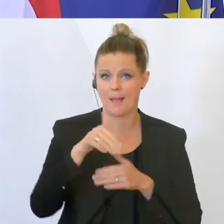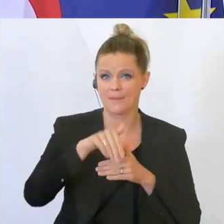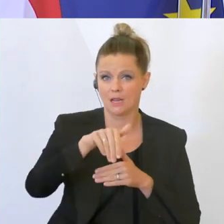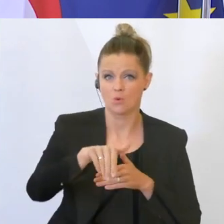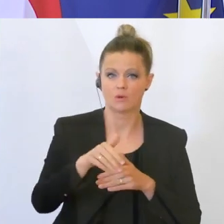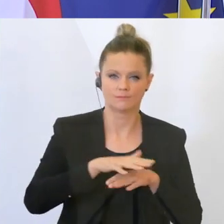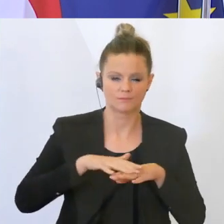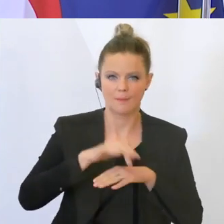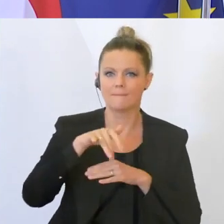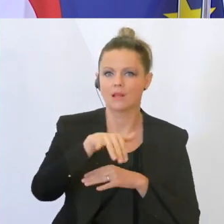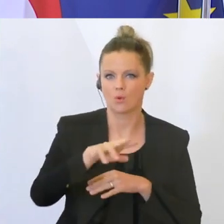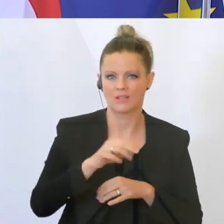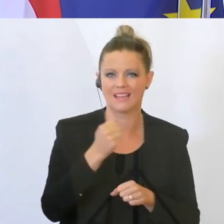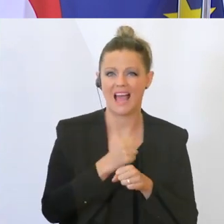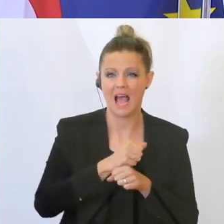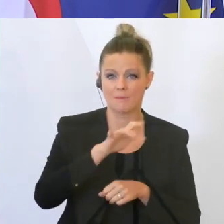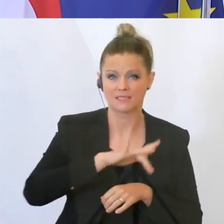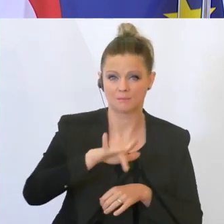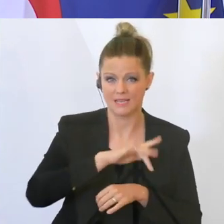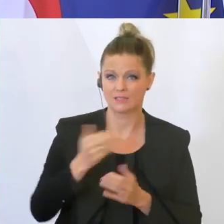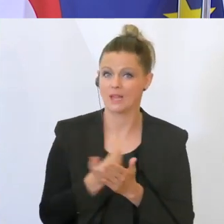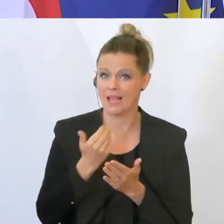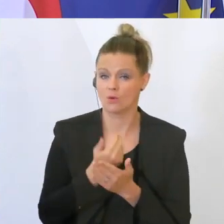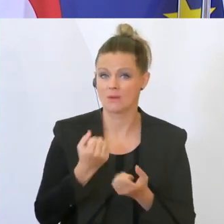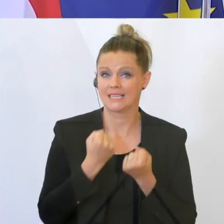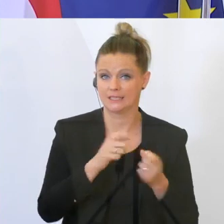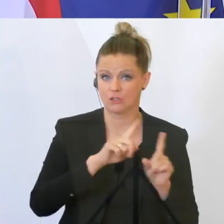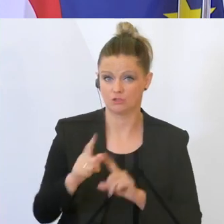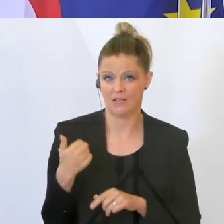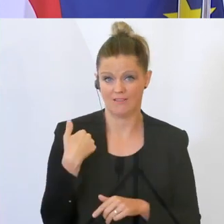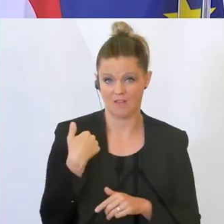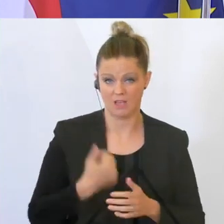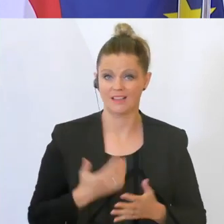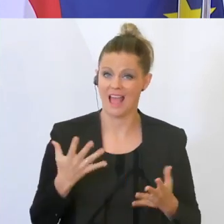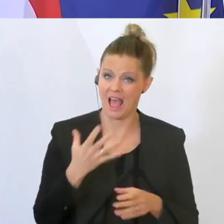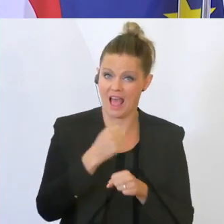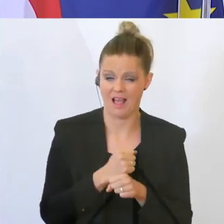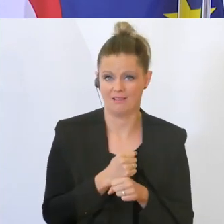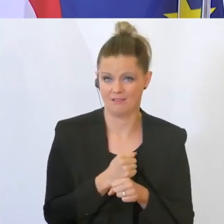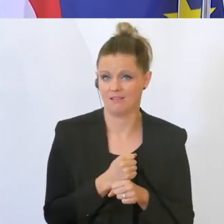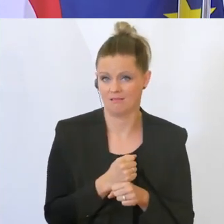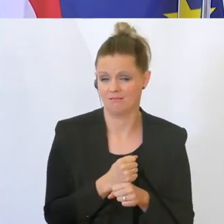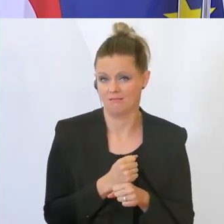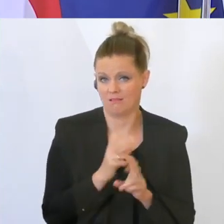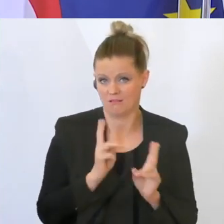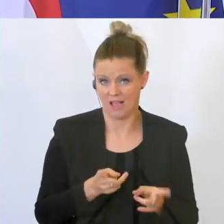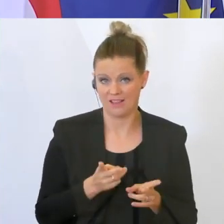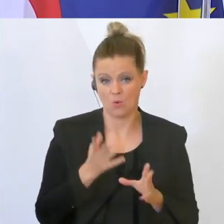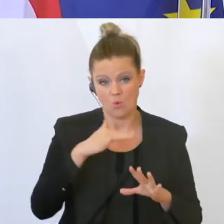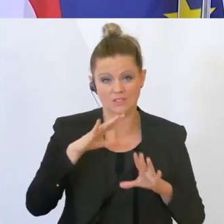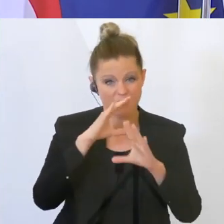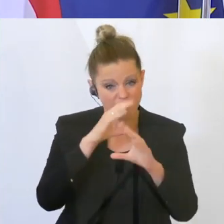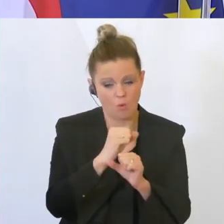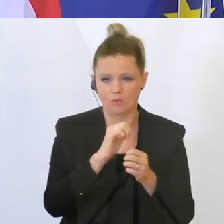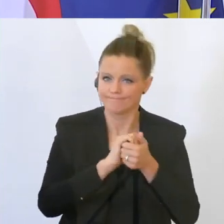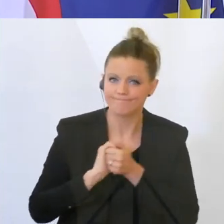Millionen Arbeitsplätze und Einkommen sichergestellt werden konnten. Erhalten werden konnten und wichtig ist es, und das ist unser Fokus in